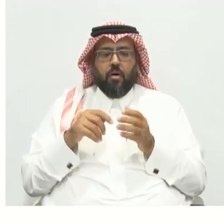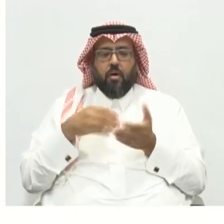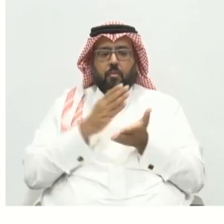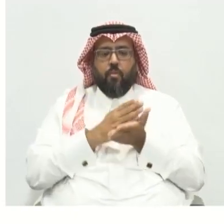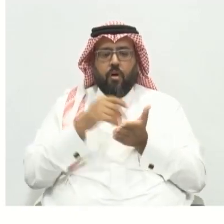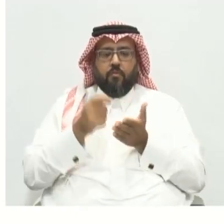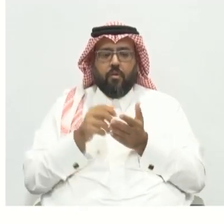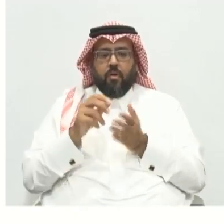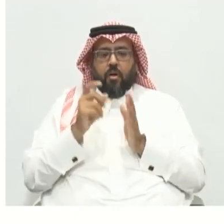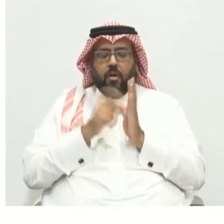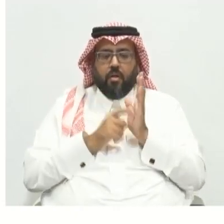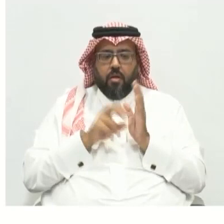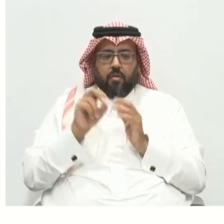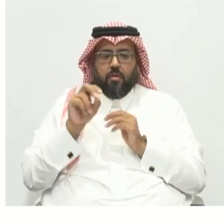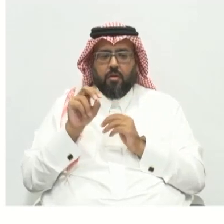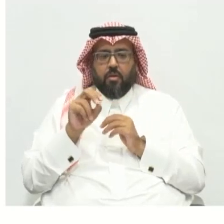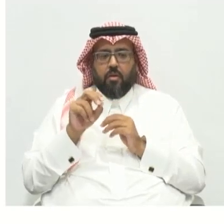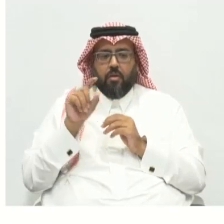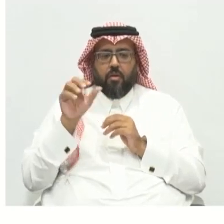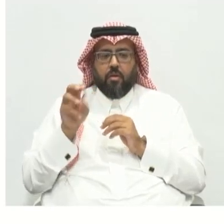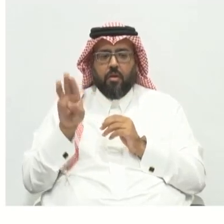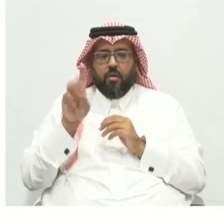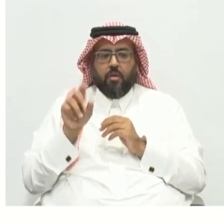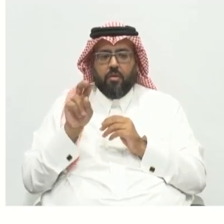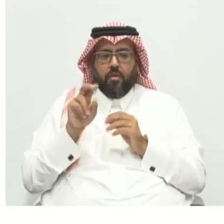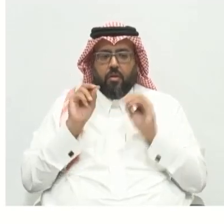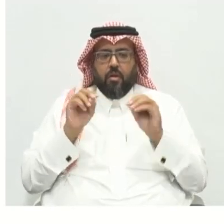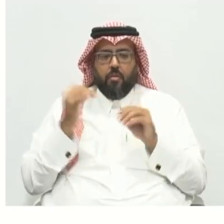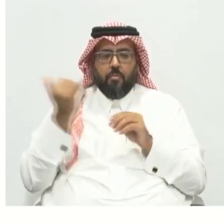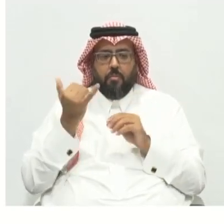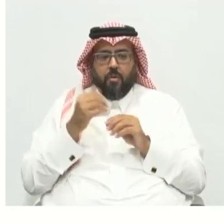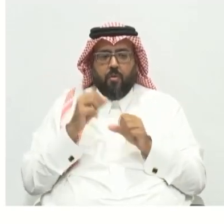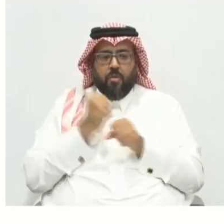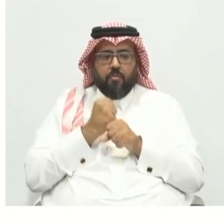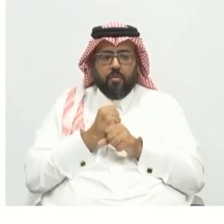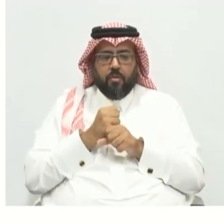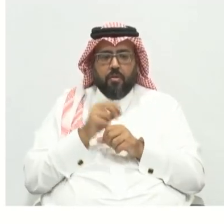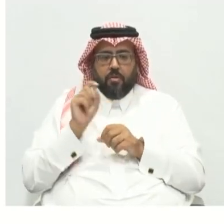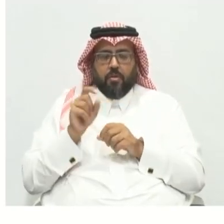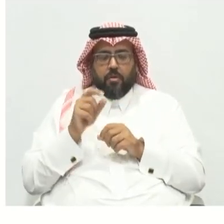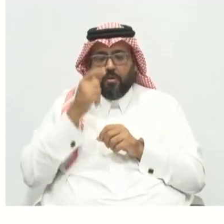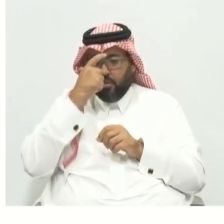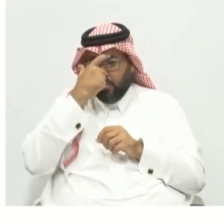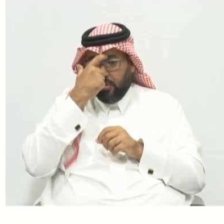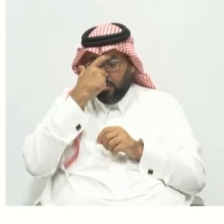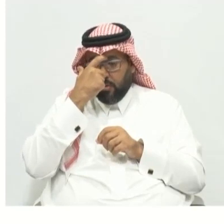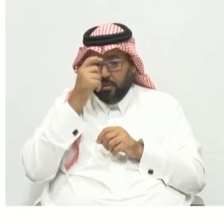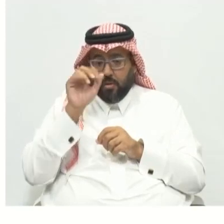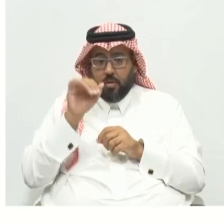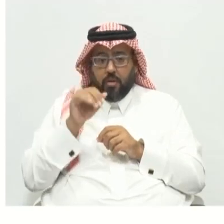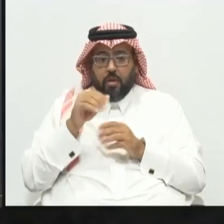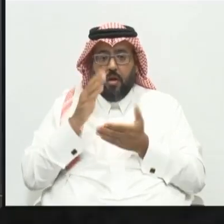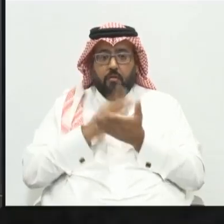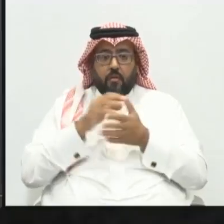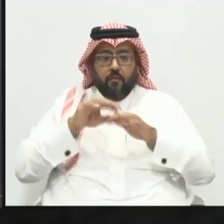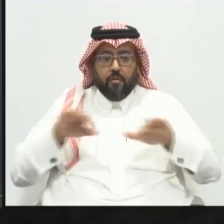للتعليمات والقواعد الادائيه اثناء تاديته لمهام وظيفته ويصدر من صاحب الصلاحيه مثلا جزاء الف